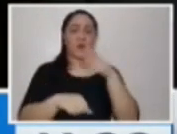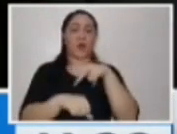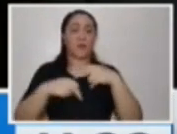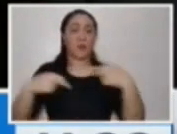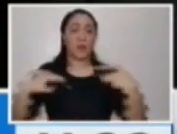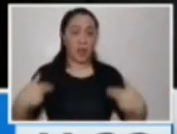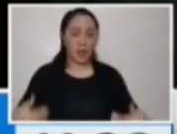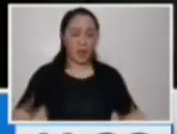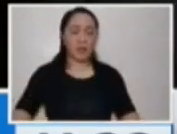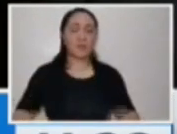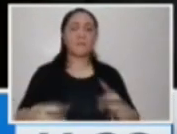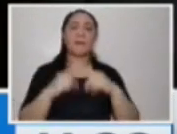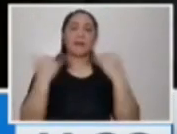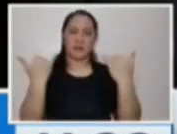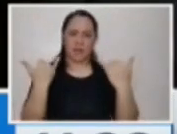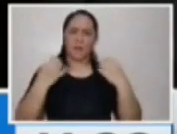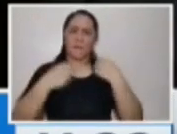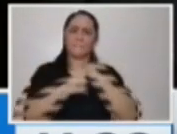from last year.